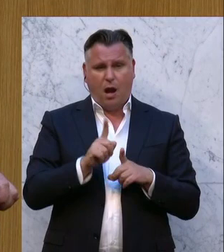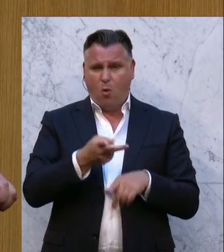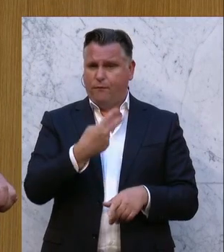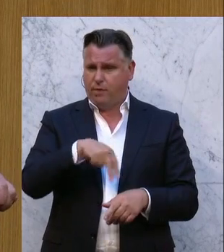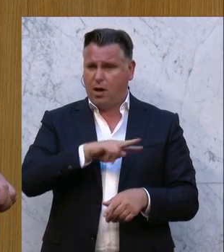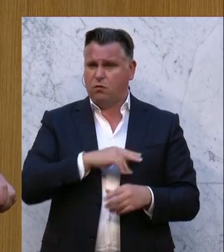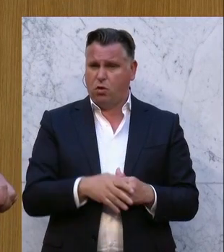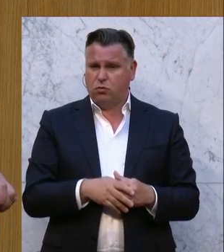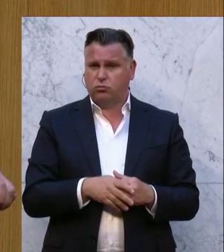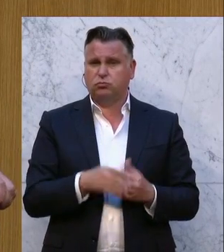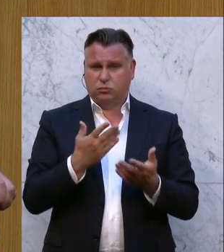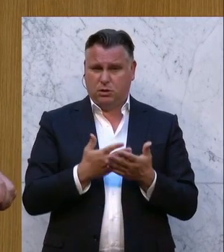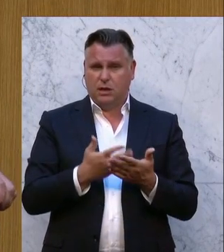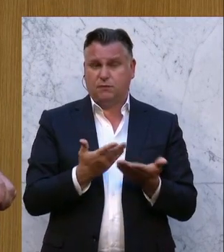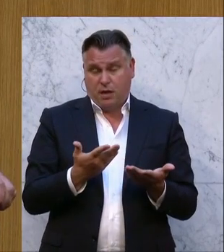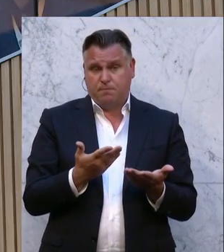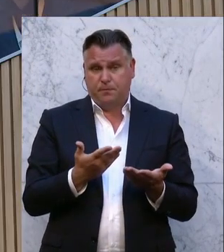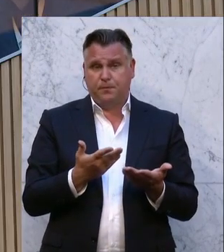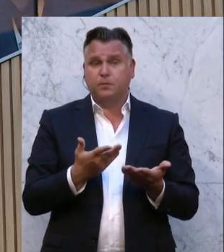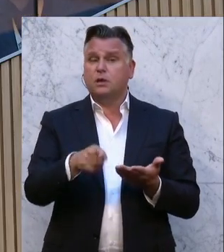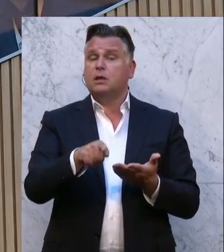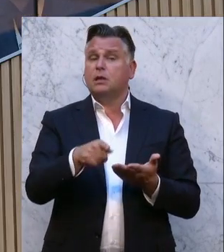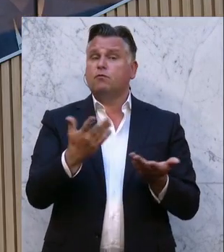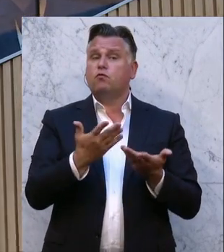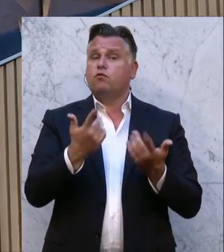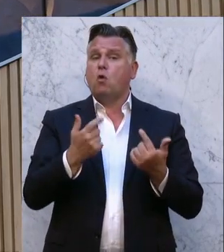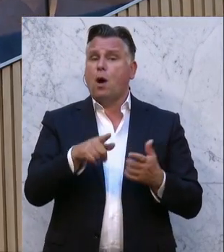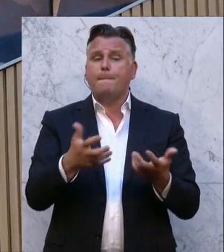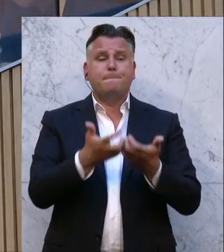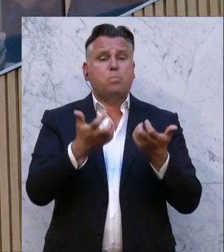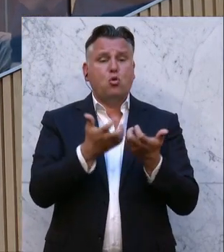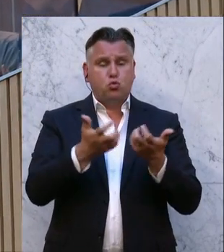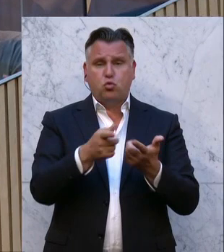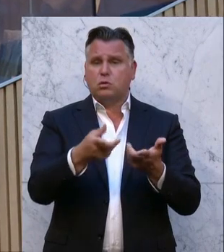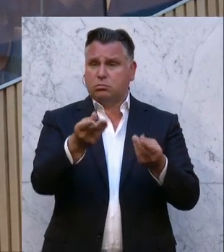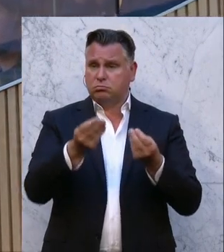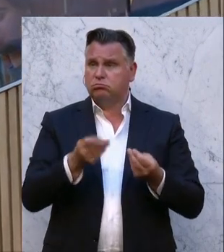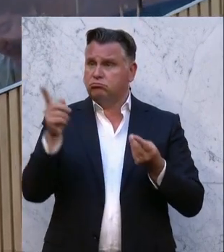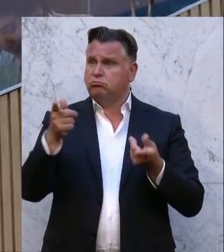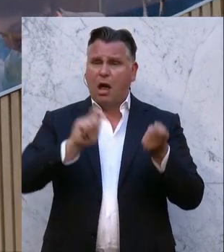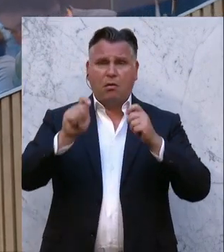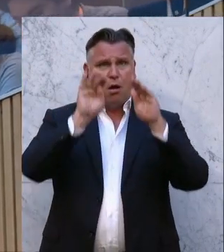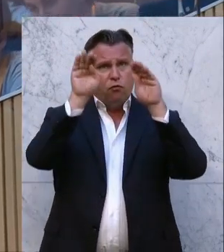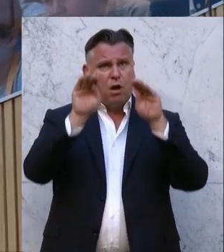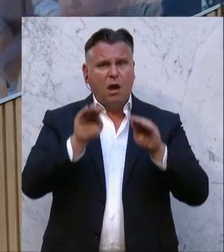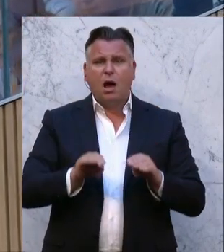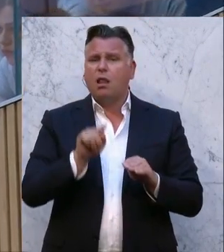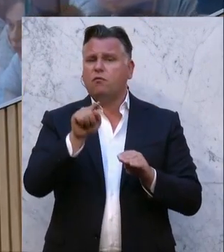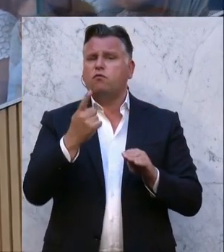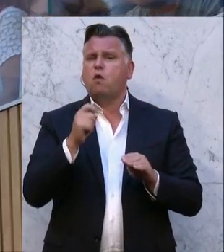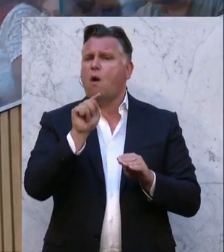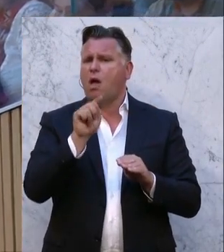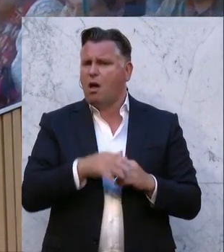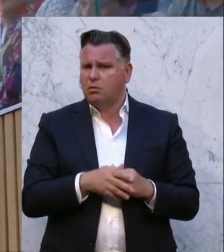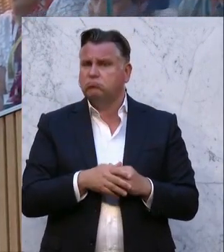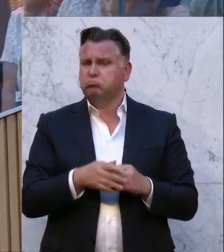aber vielleicht auch gar nichts Schlechtes ist. Denn woher kommen denn die Produkte, die bei uns im Regal stehen? Die kommen